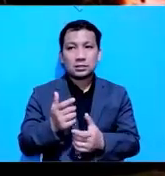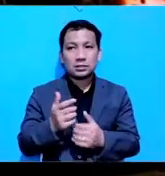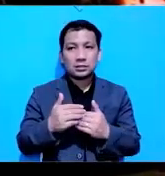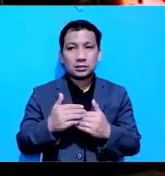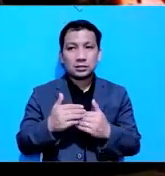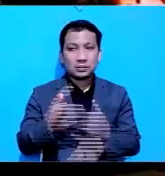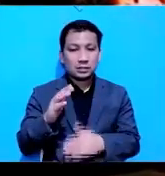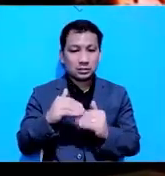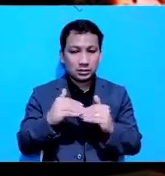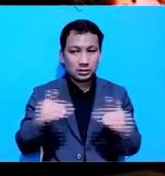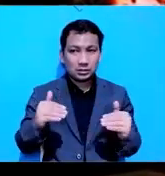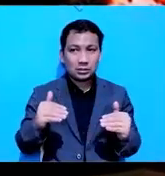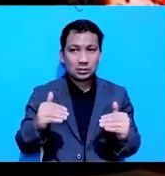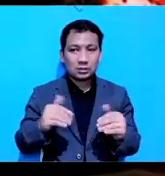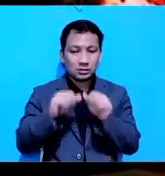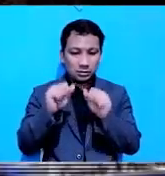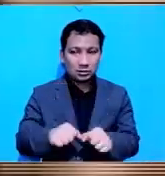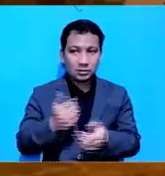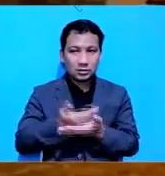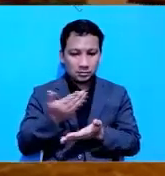guhit, pwede pa rin bilihin yan.